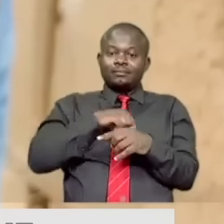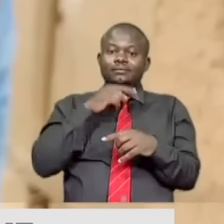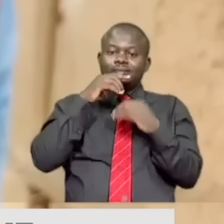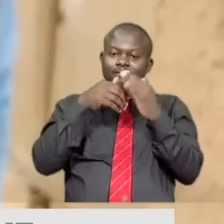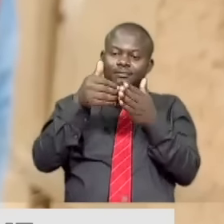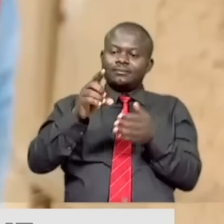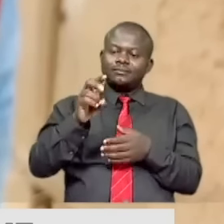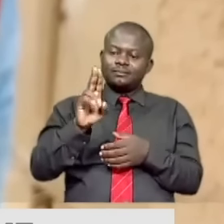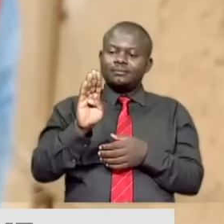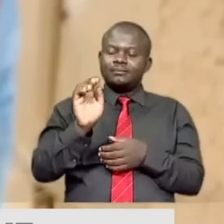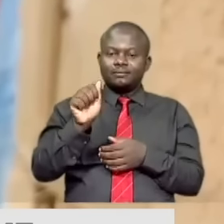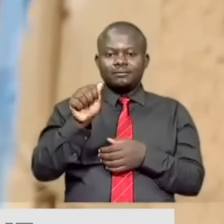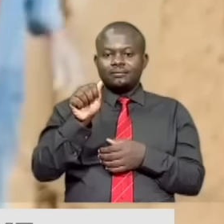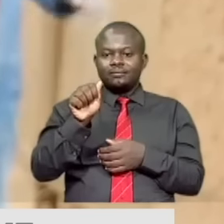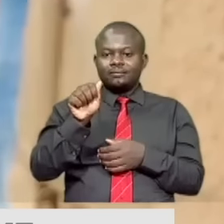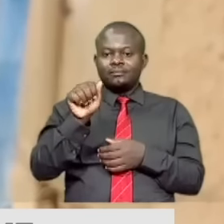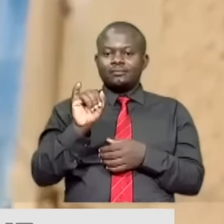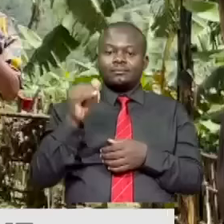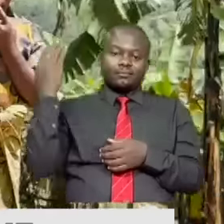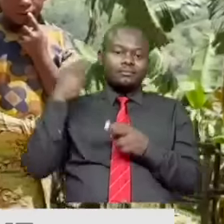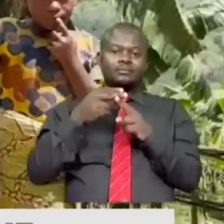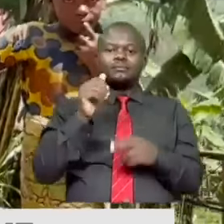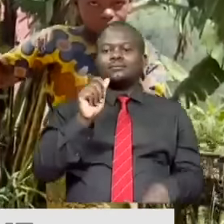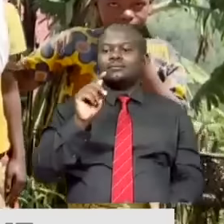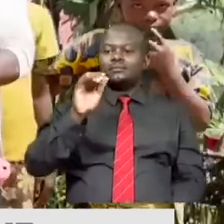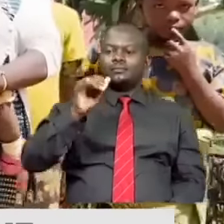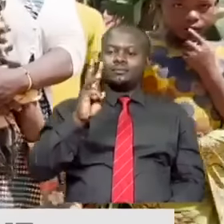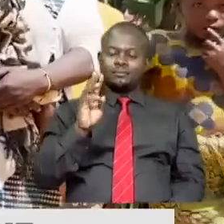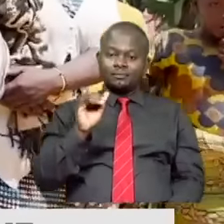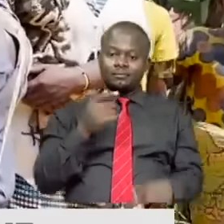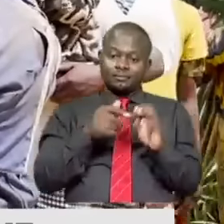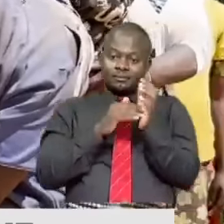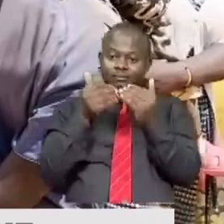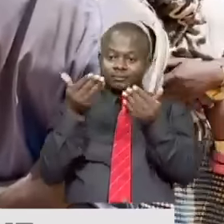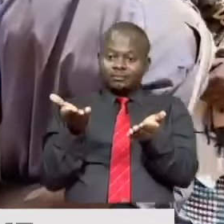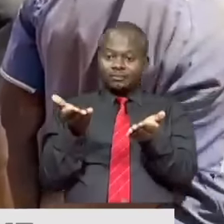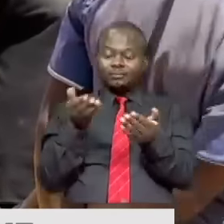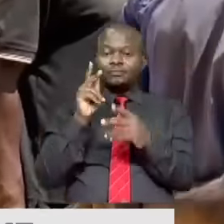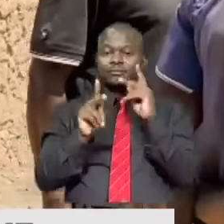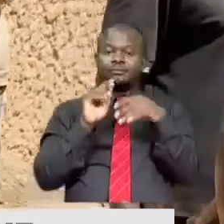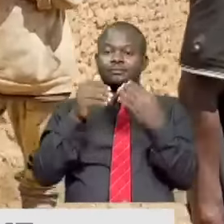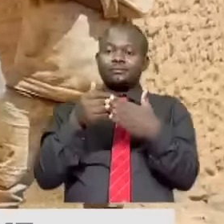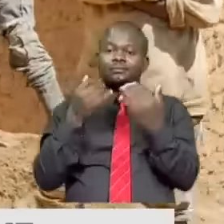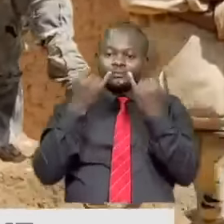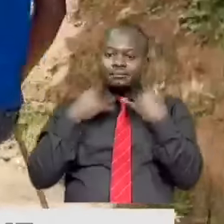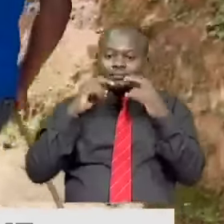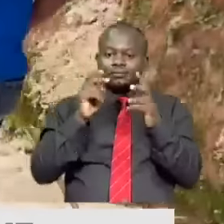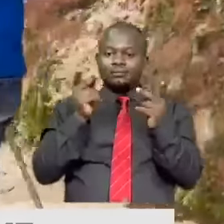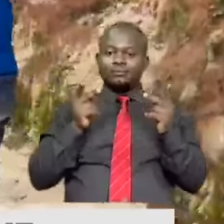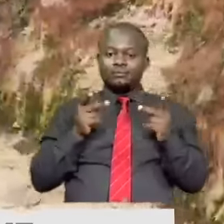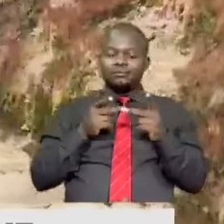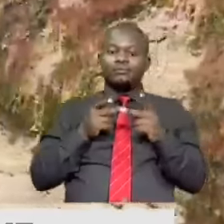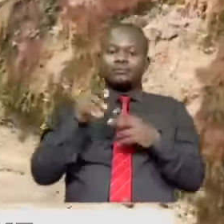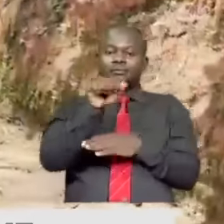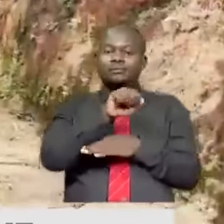Dubai mbere ho hitwaga kukajwe cyakora aha Dubai abaturage batubwiye ko hariho urugendo